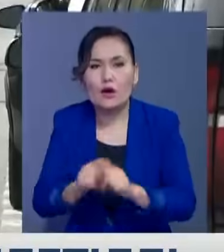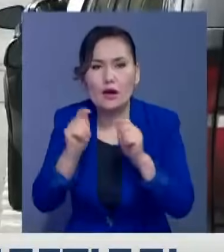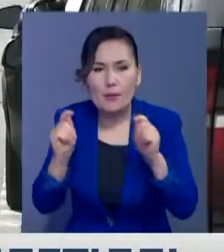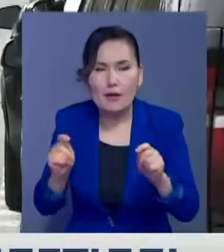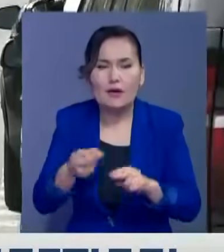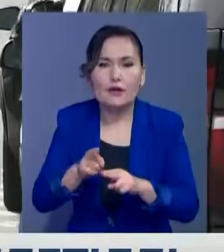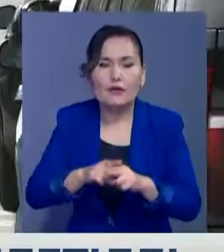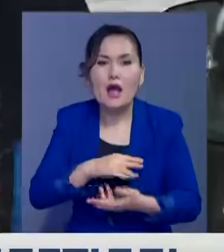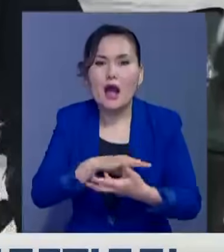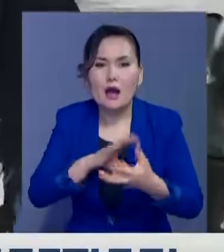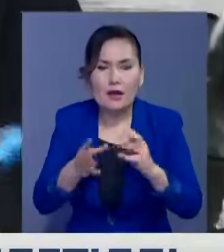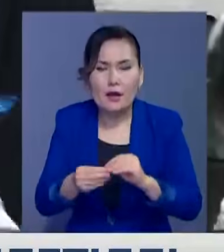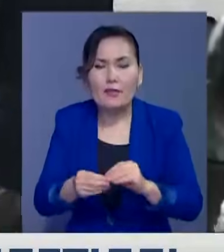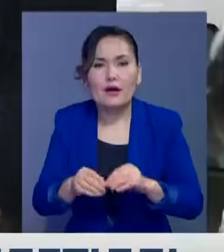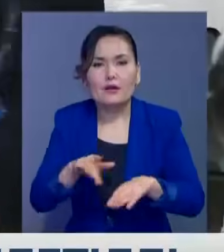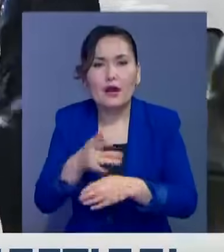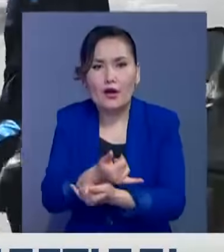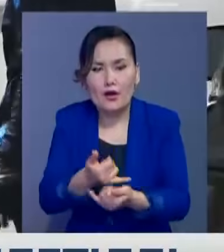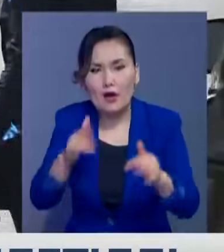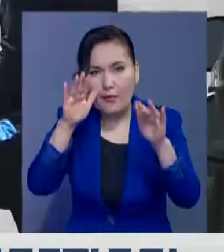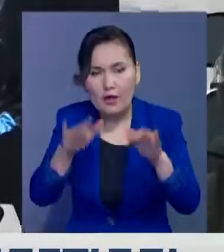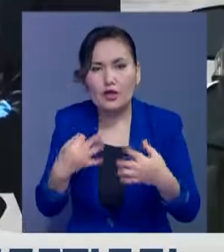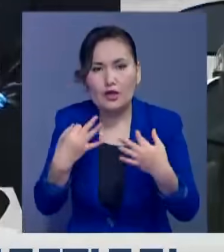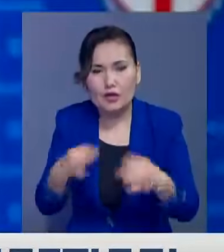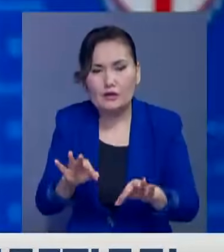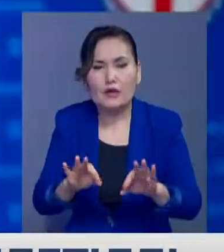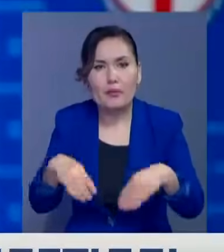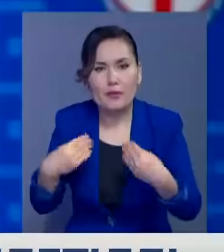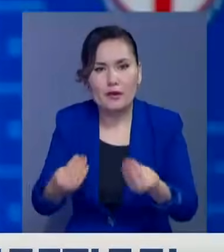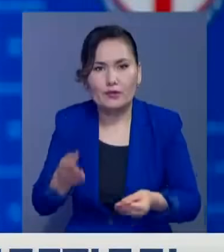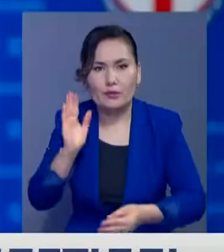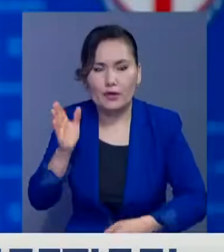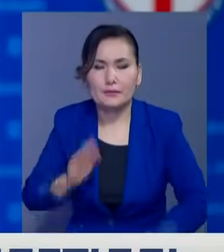мен тұрмыстық техникаға қызмет көрсетуге рұқсат беріледі.